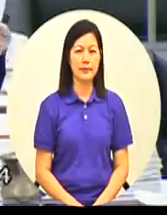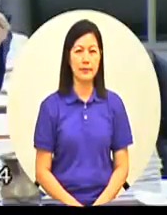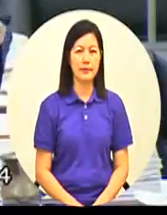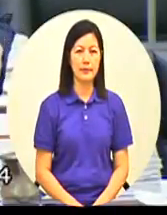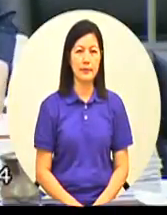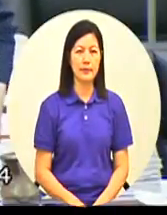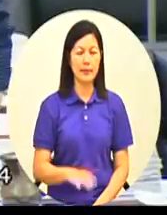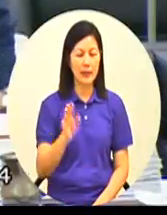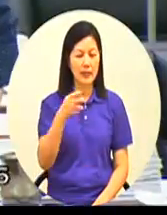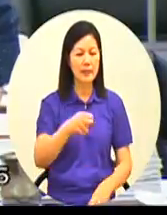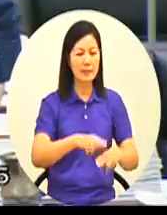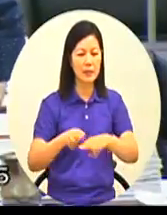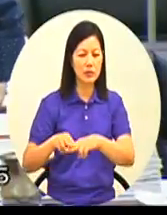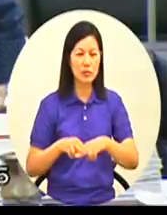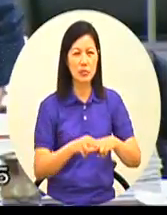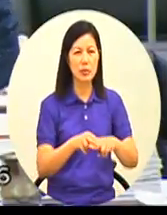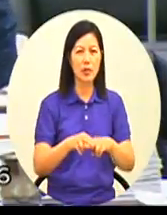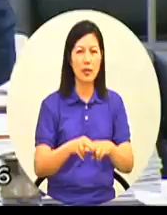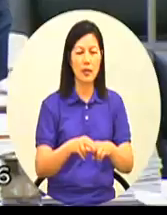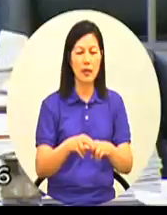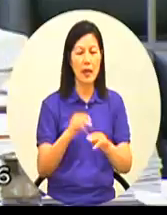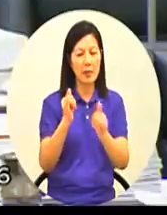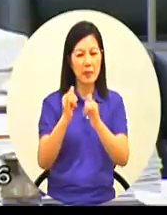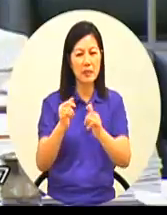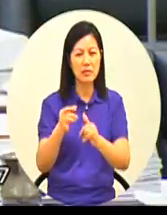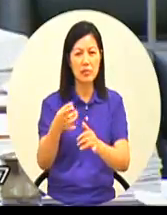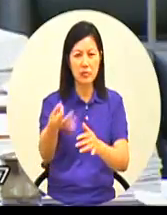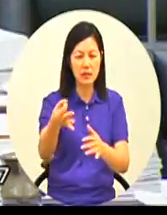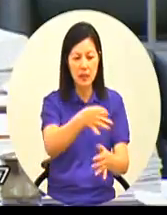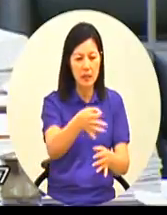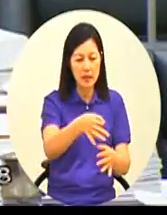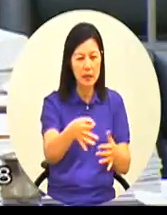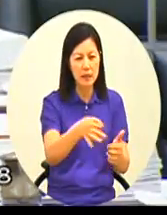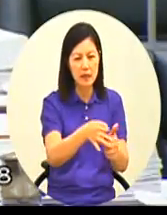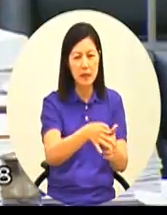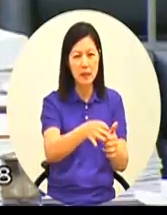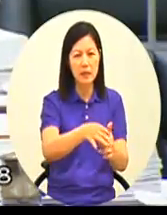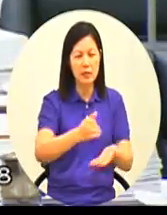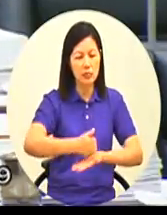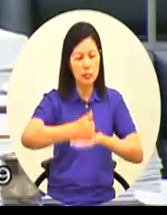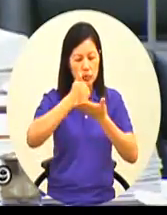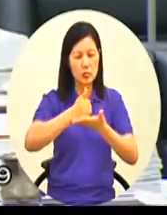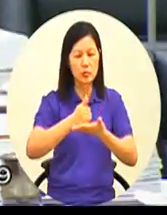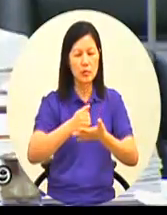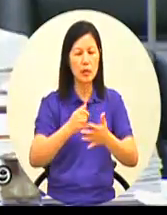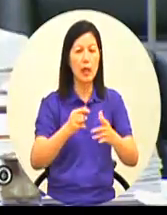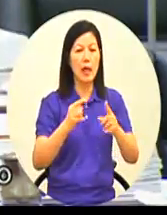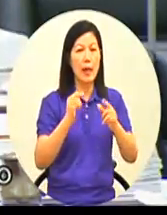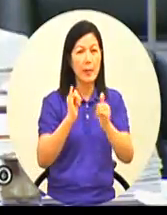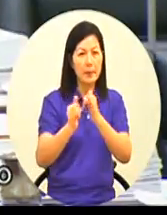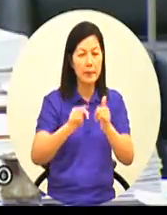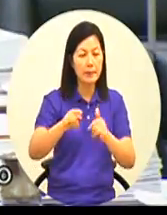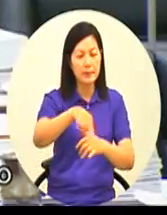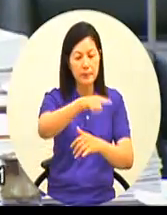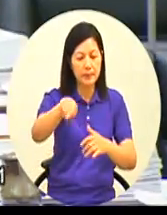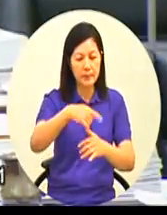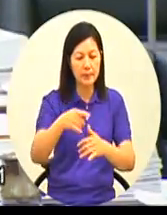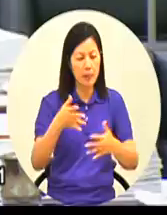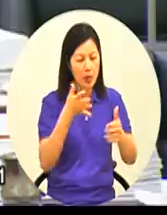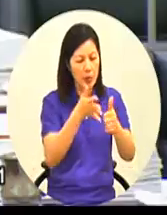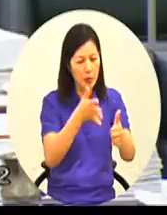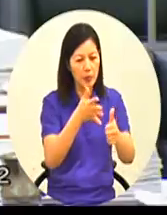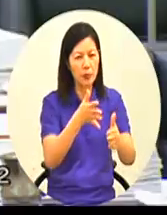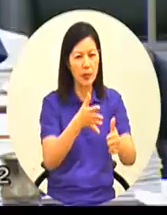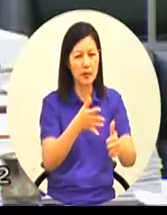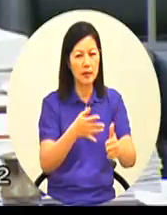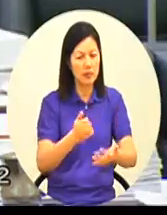但是你们坐在那里就是领人民的薪水的时候，请你们可以坐在那边尊重一下人民的代议士，现在在问，请教你们问题。